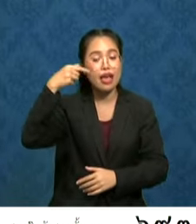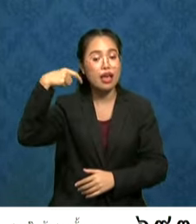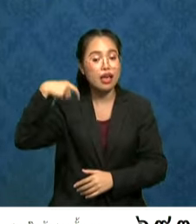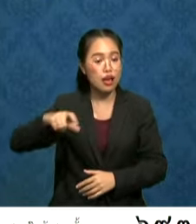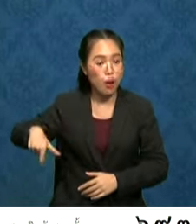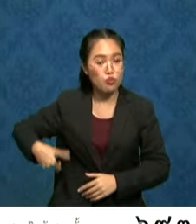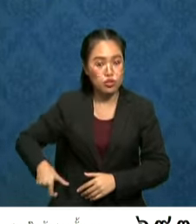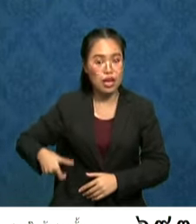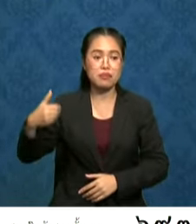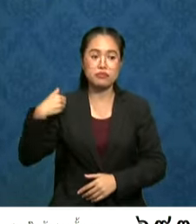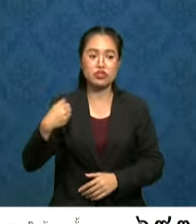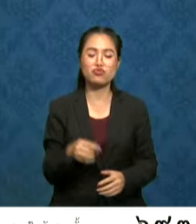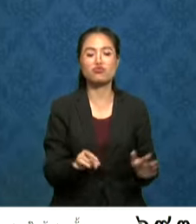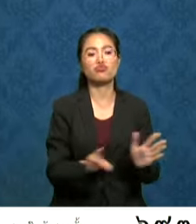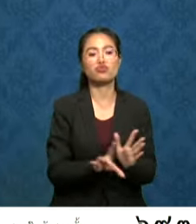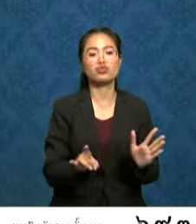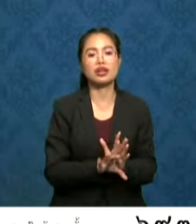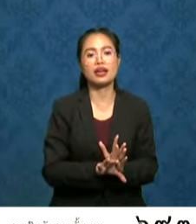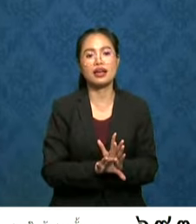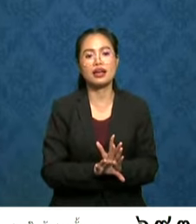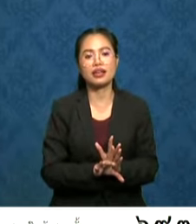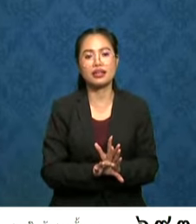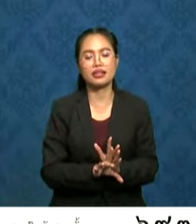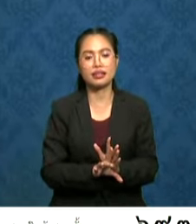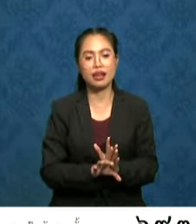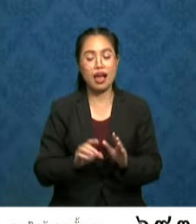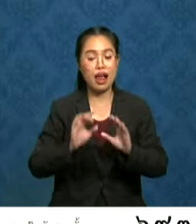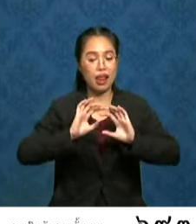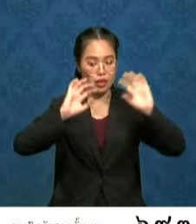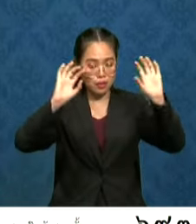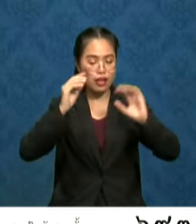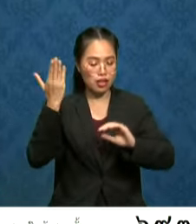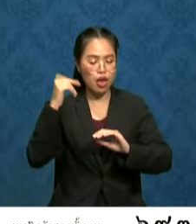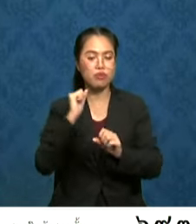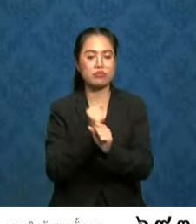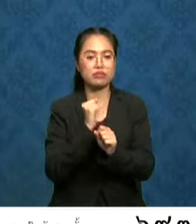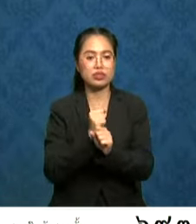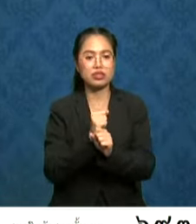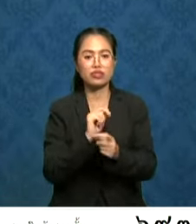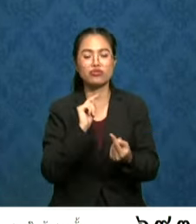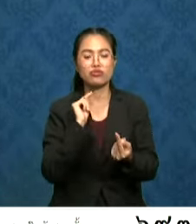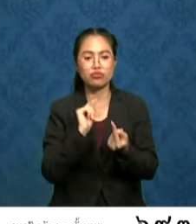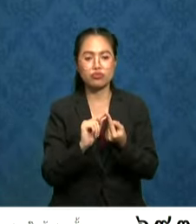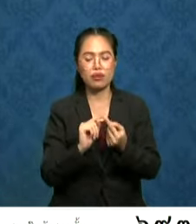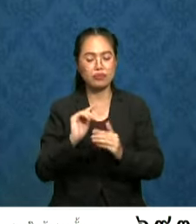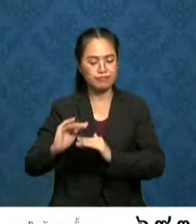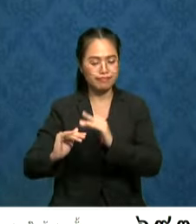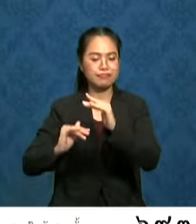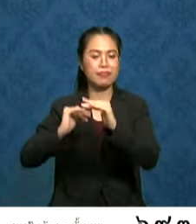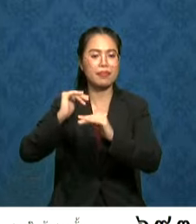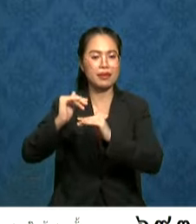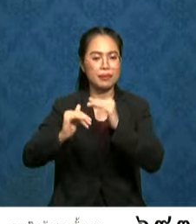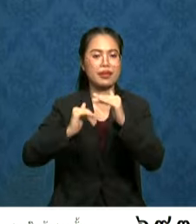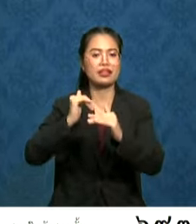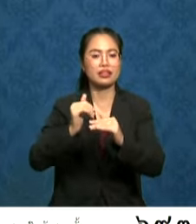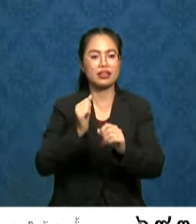ท้ายเนี่ยไม่มาอยู่ในแถลงนโยบายแต่มาตั้งแต่เ่อรัฐบาลที่แล้วไปเรียบร้อยแล้วค่ะก็คือหลายอันมันก็คงจะเป็นการรีไซเคิ